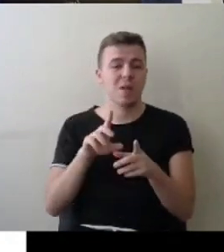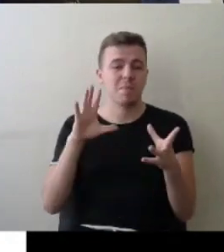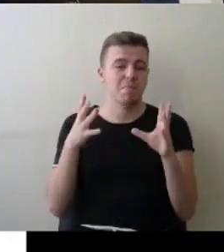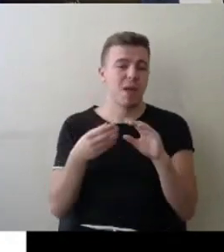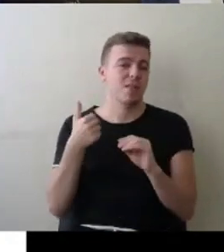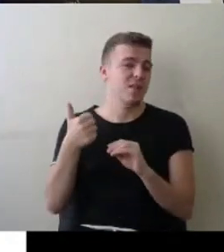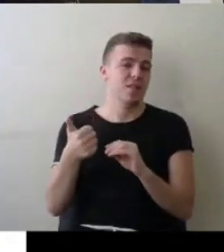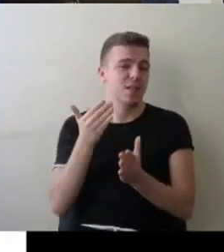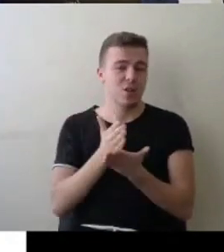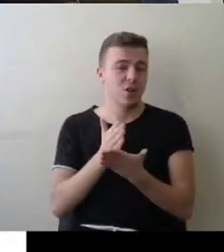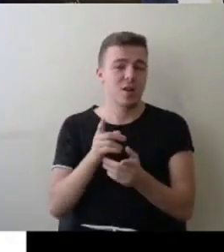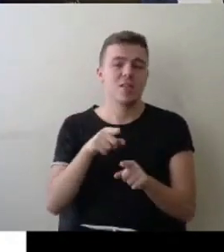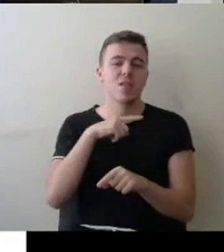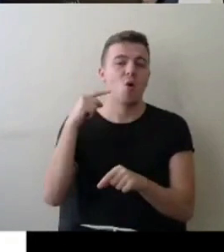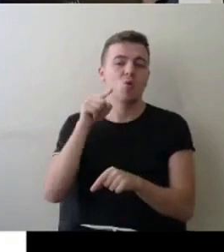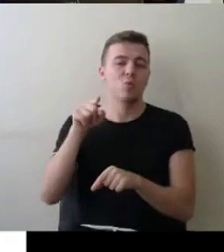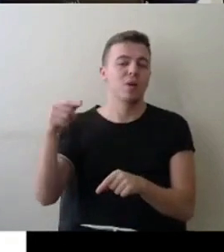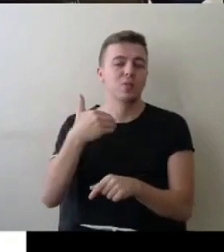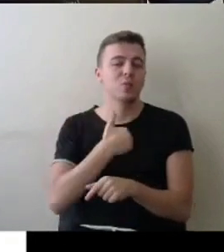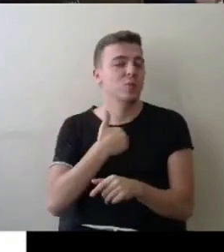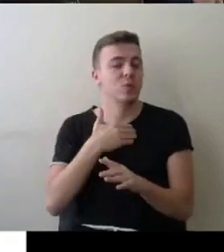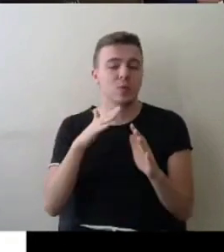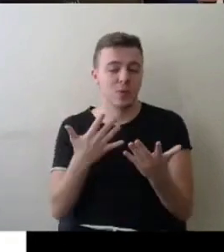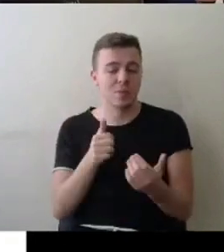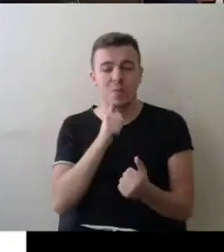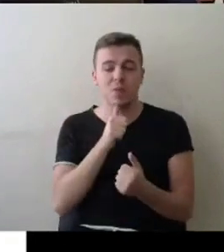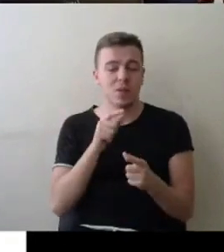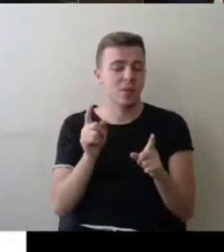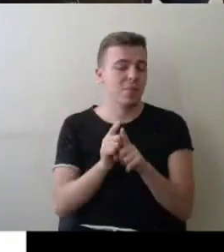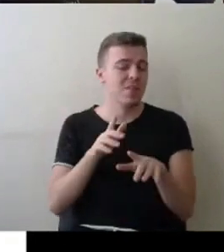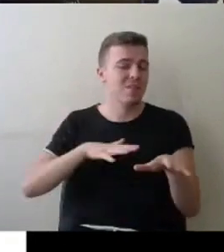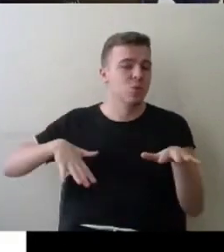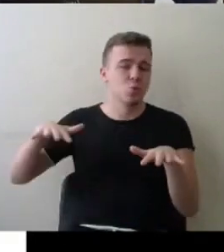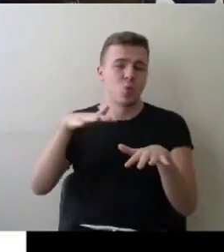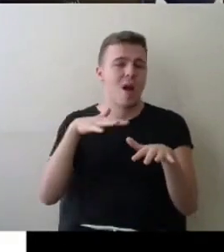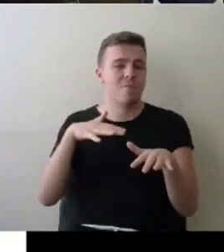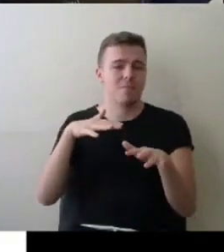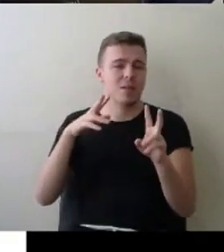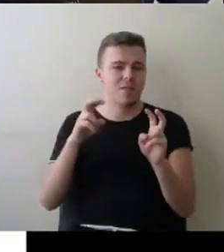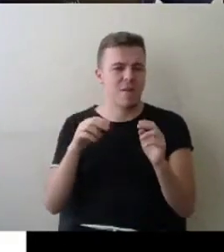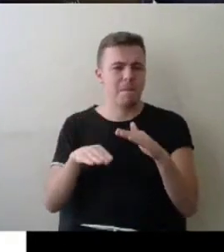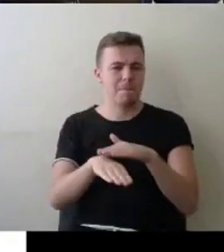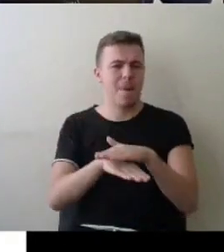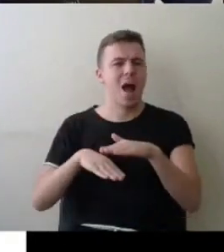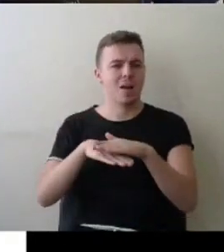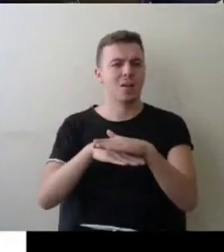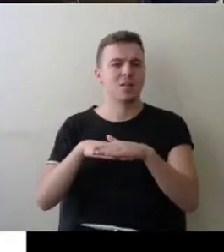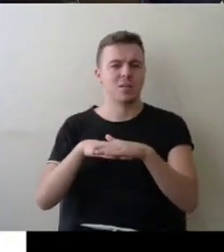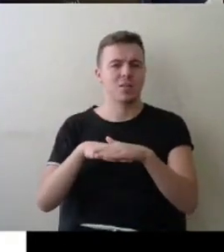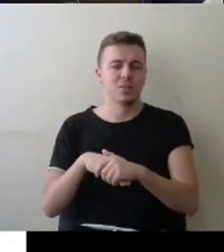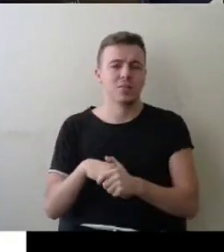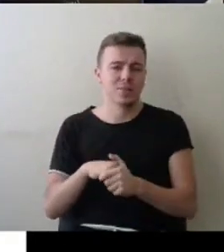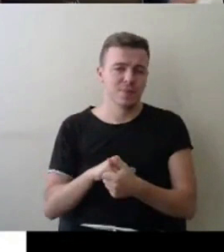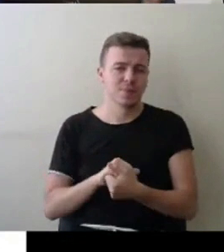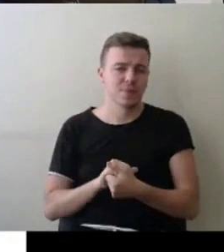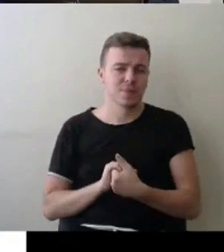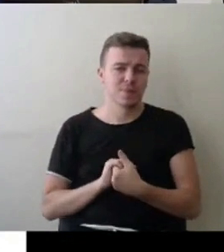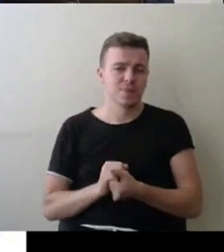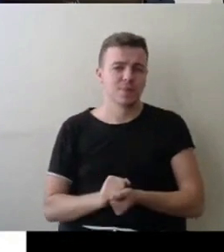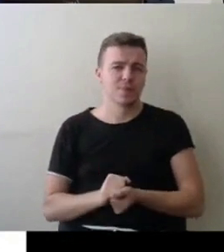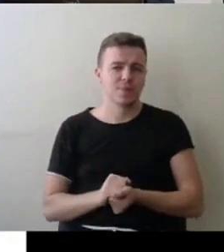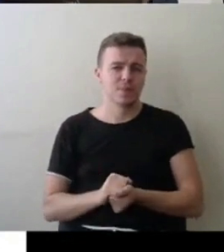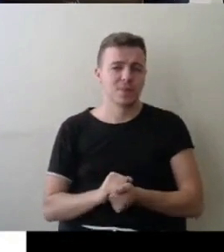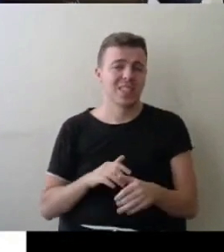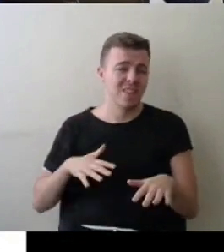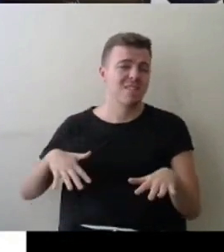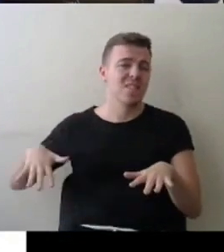daugumos interesų. Ne? Irgi, sakykime, visuomenės pagrindas, ne? Kaip to demoso, reiškia, ne? Visuomenės